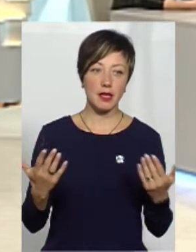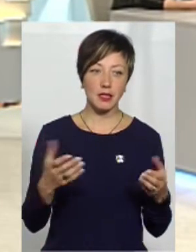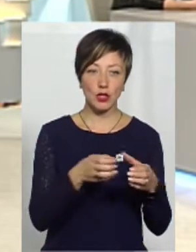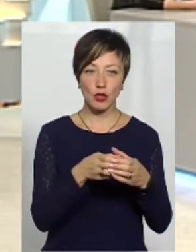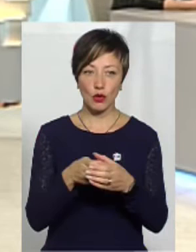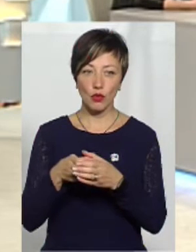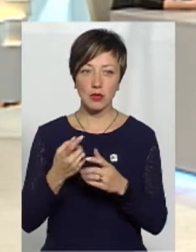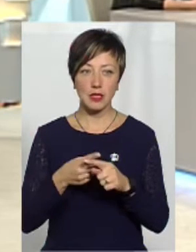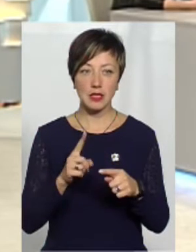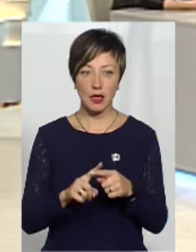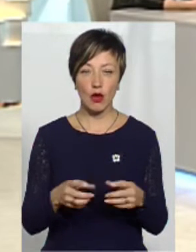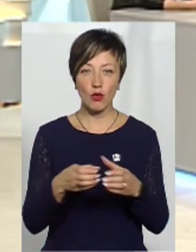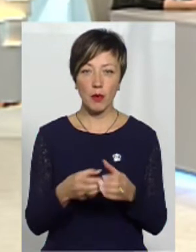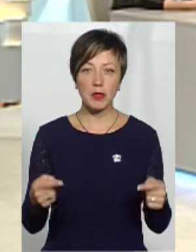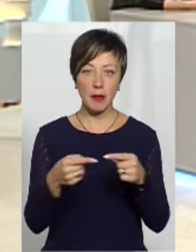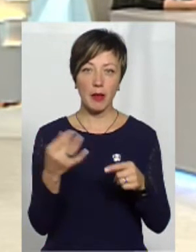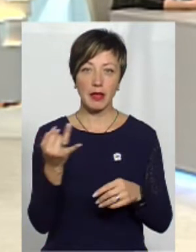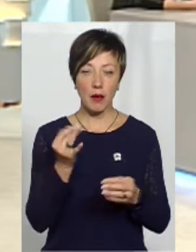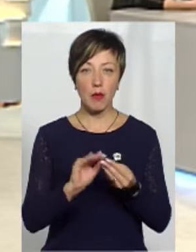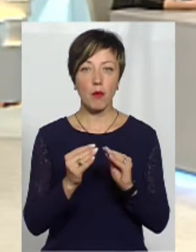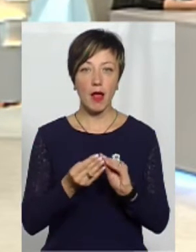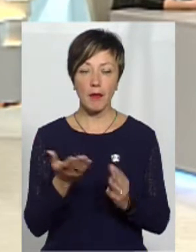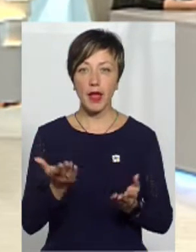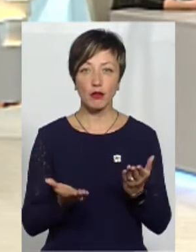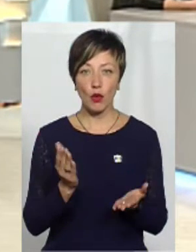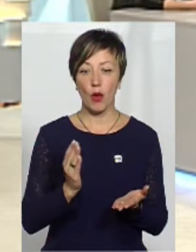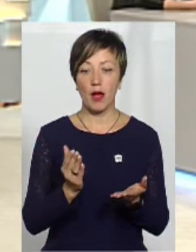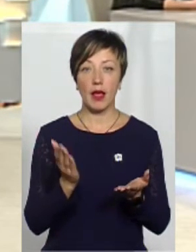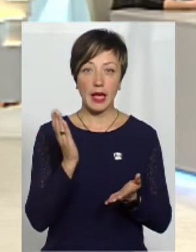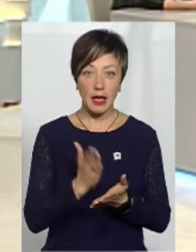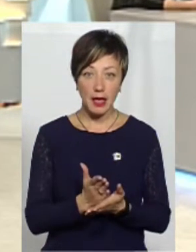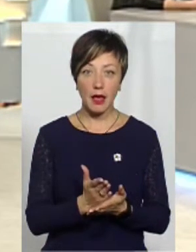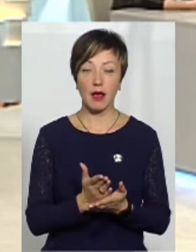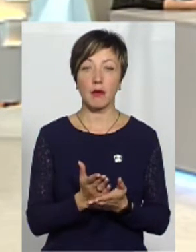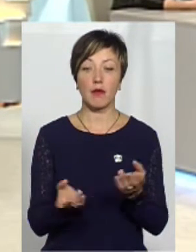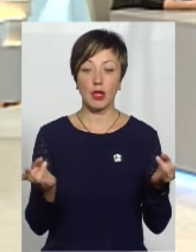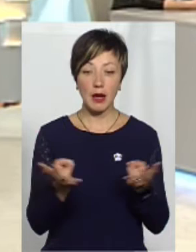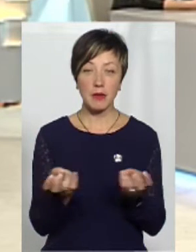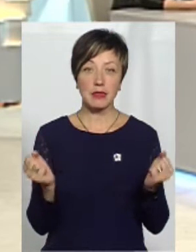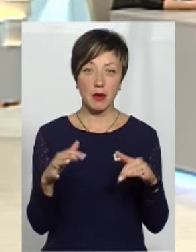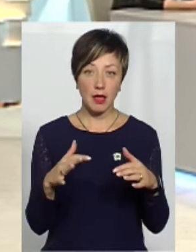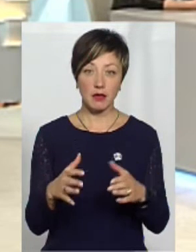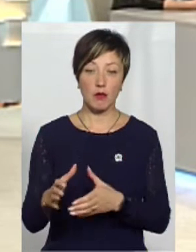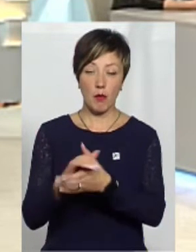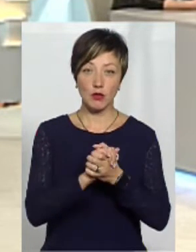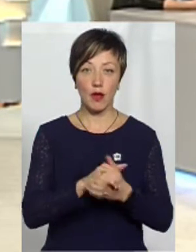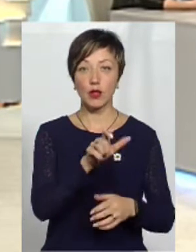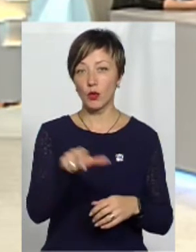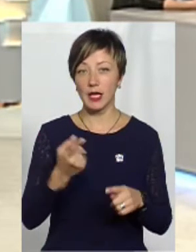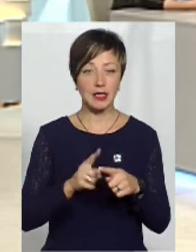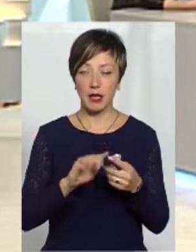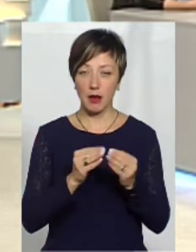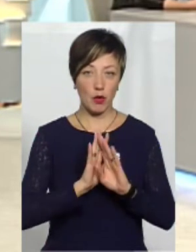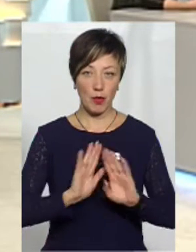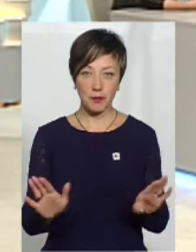різноманітних груп, тим паче ці групи за певними інтересами. Тому проблема, якщо існує подібна потреба зібратися і мобілізувати людей, це взагалі